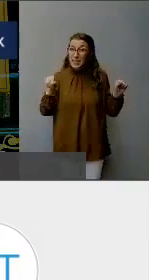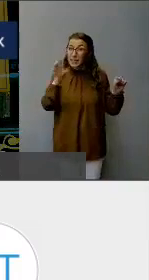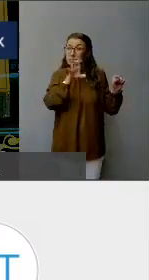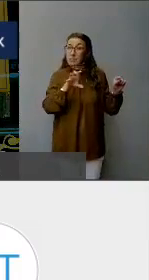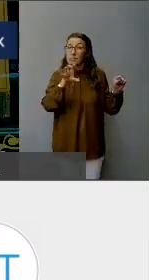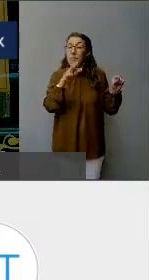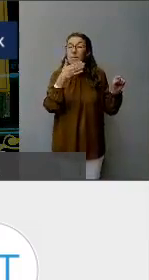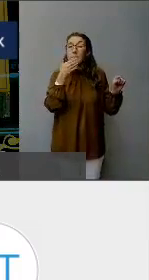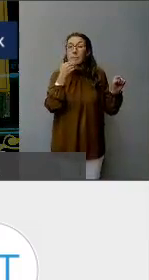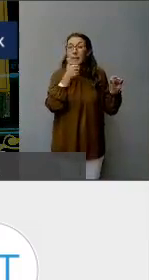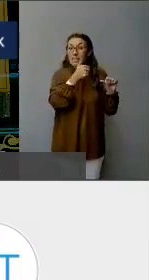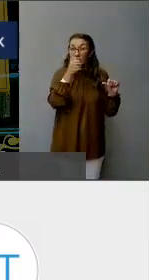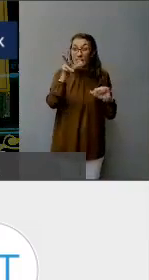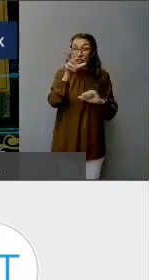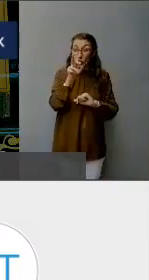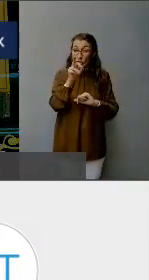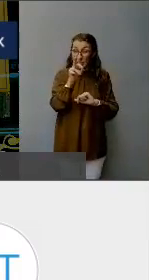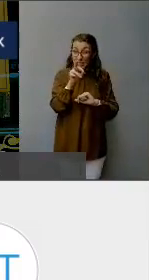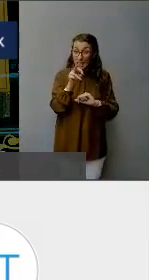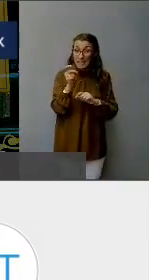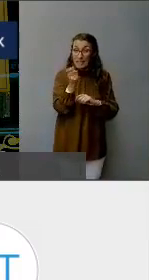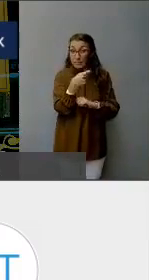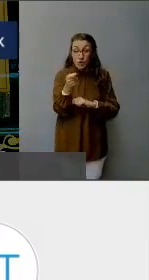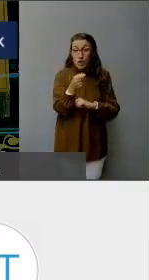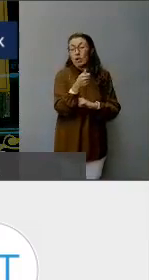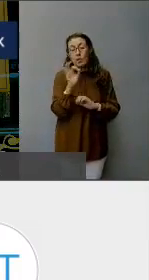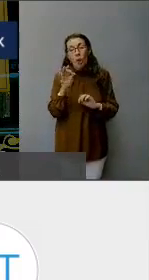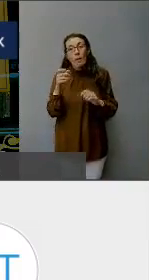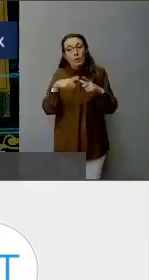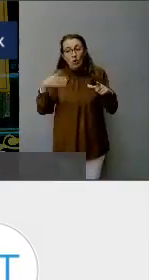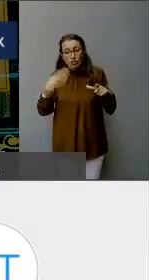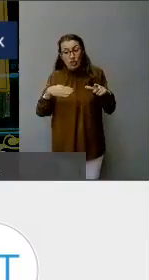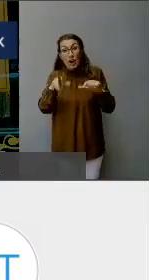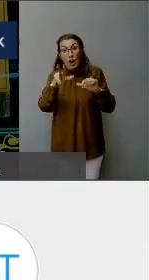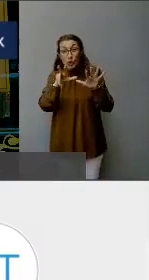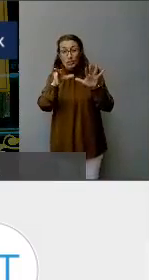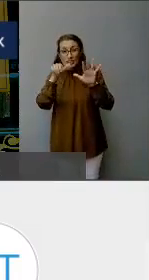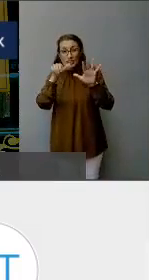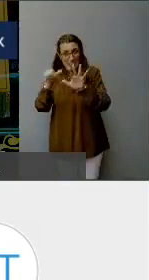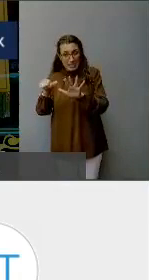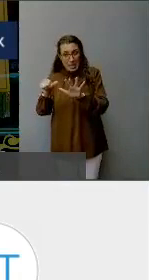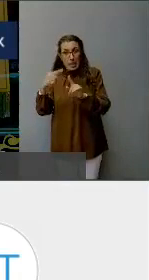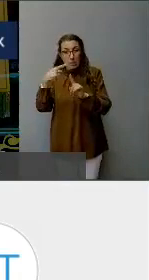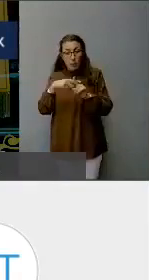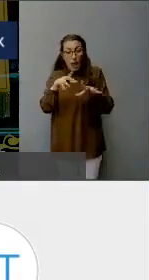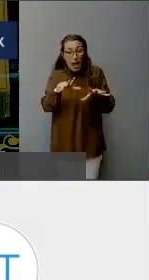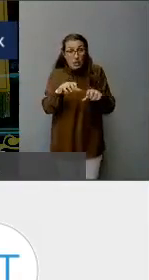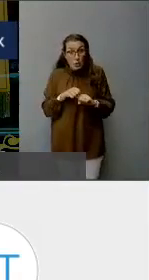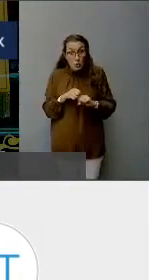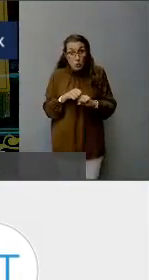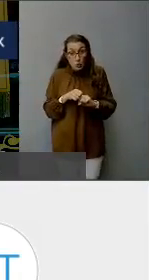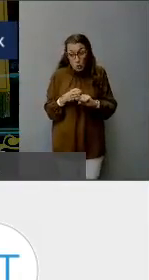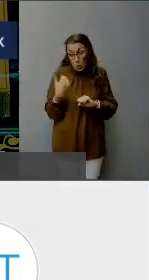vigili del fuoco di cui 86 solo a geno constatato che le recenti assunzioni rischiano di non coprire i posti vacanti a seguito